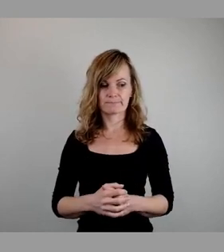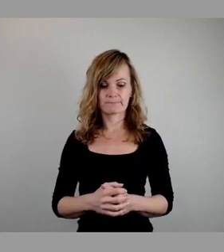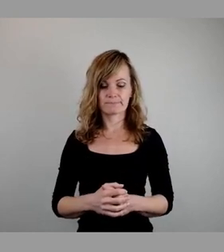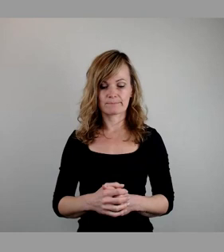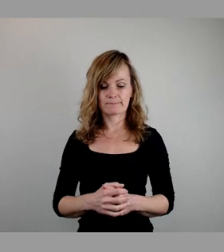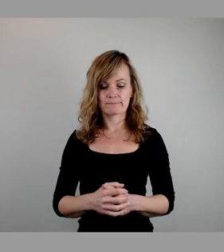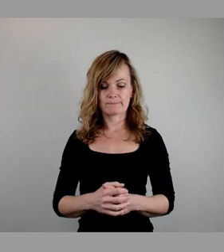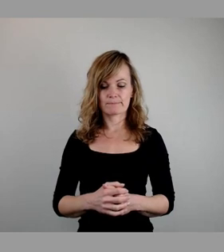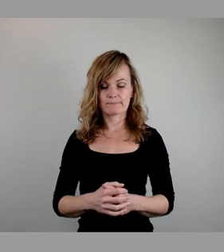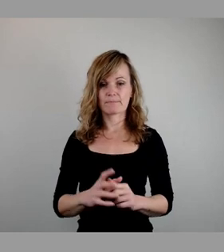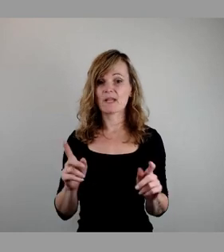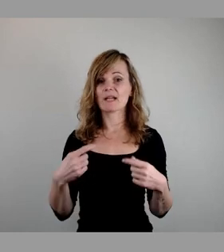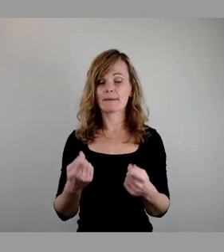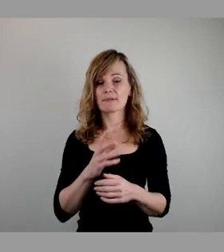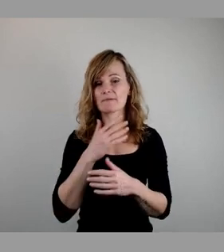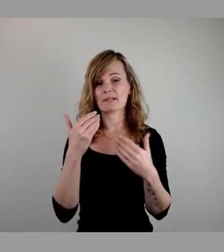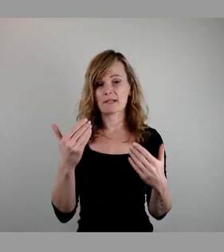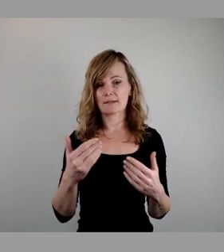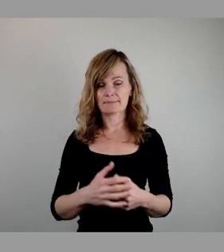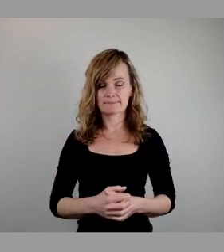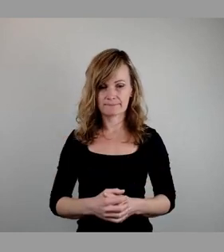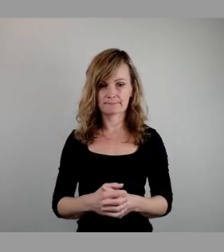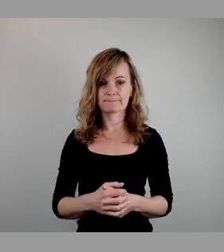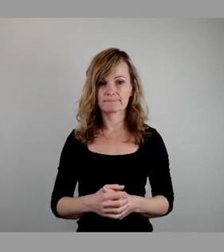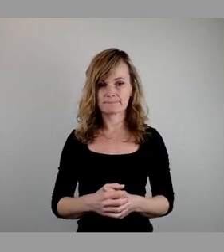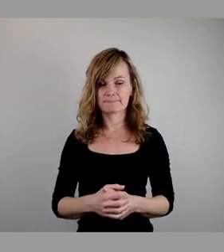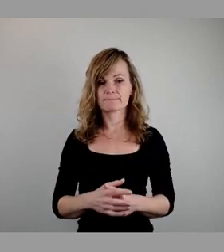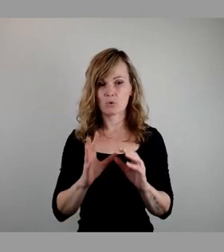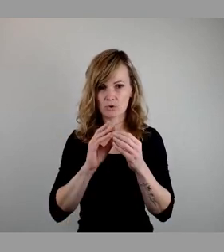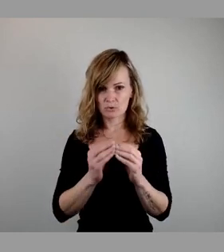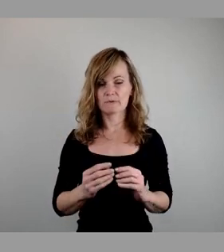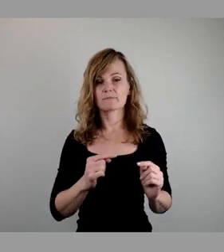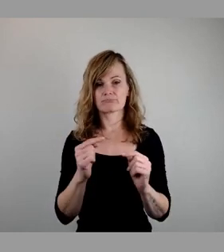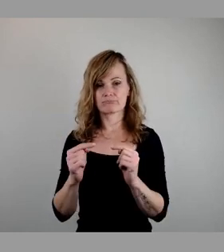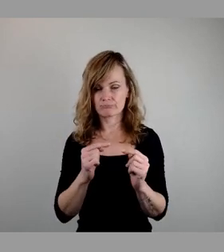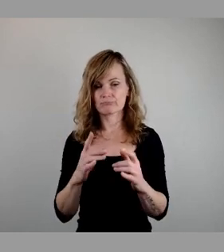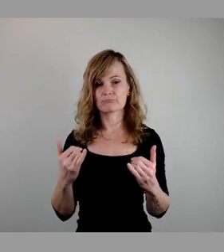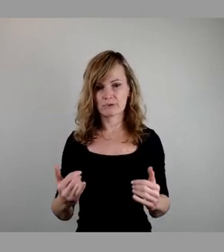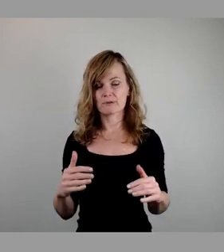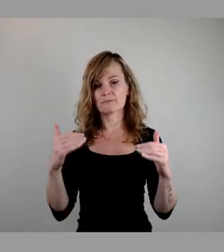dann haben wir ein Ergebnis. Vielen Dank für die konstruktive Diskussion und wir machen nahtlos weiter. Vielleicht schaffen wir ja